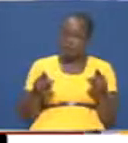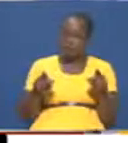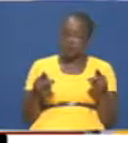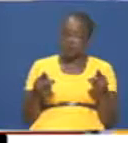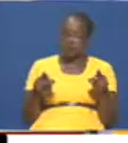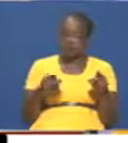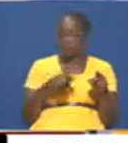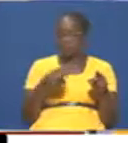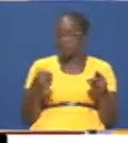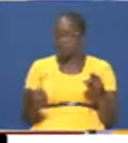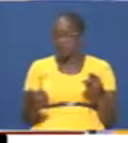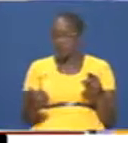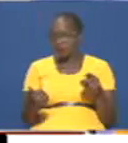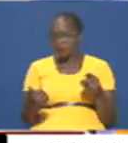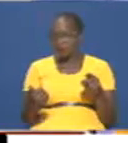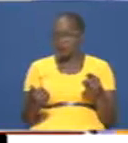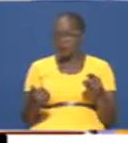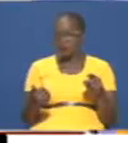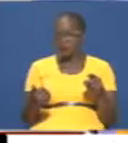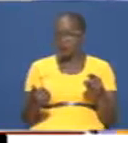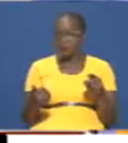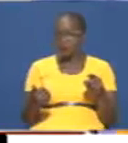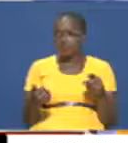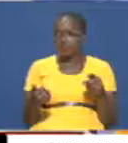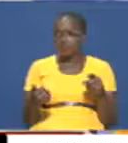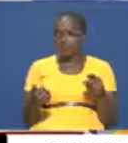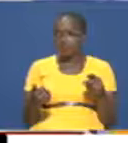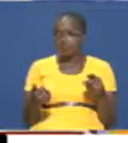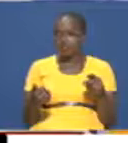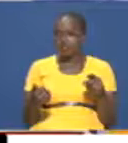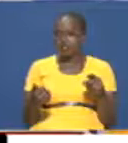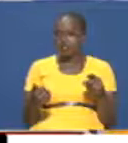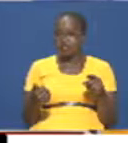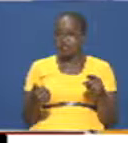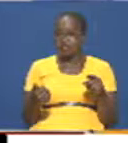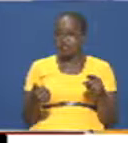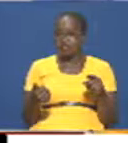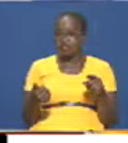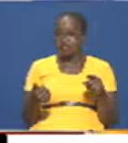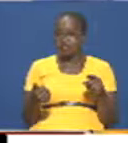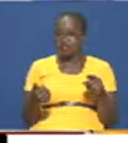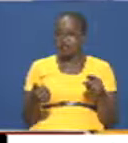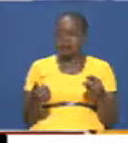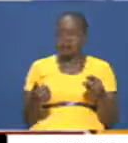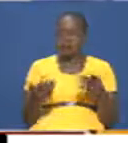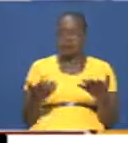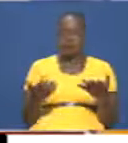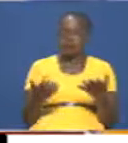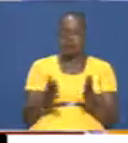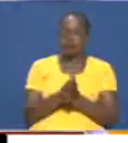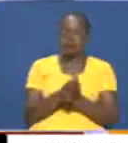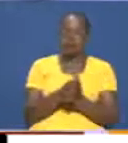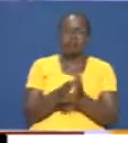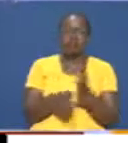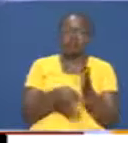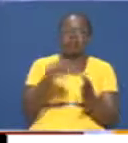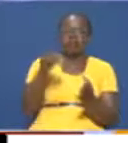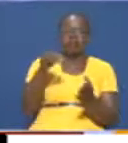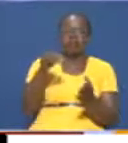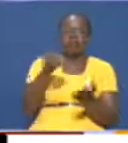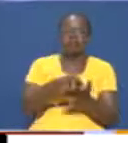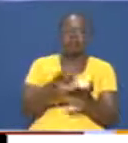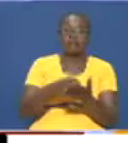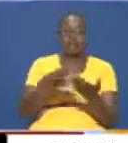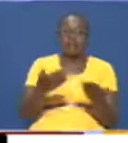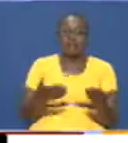Wengi wao ni wale wamekuwa bombed in situations where we have been having attacks in